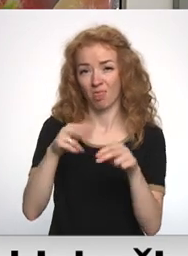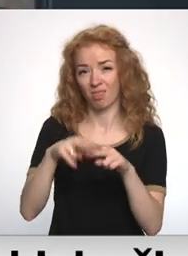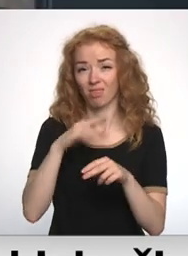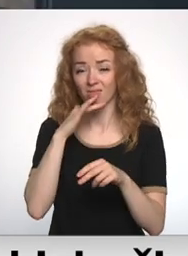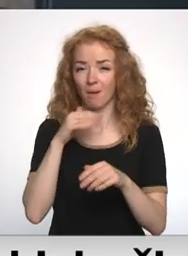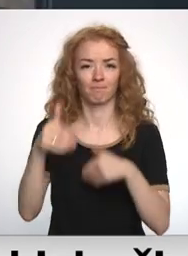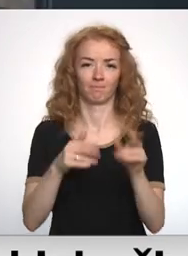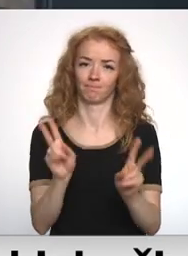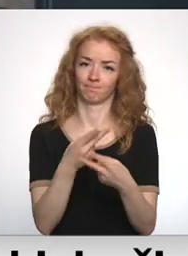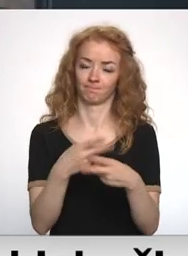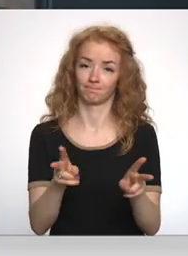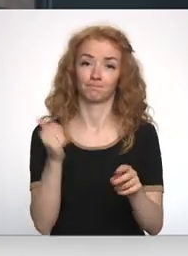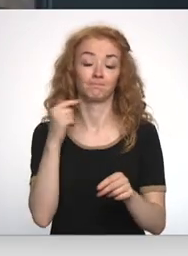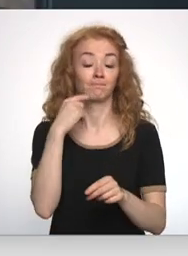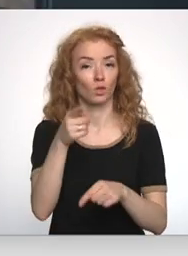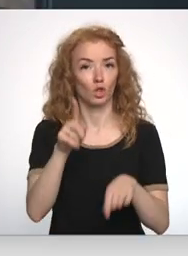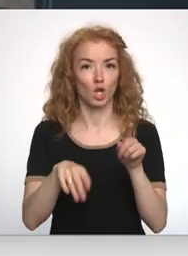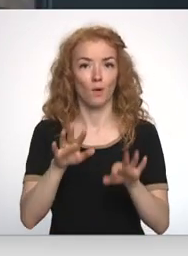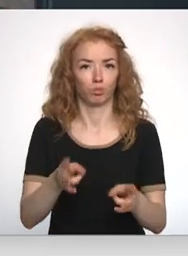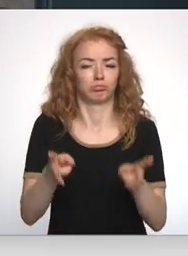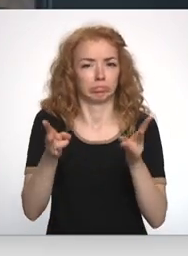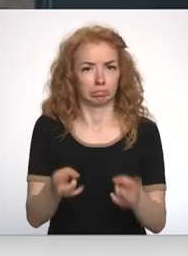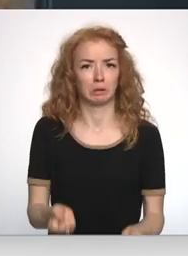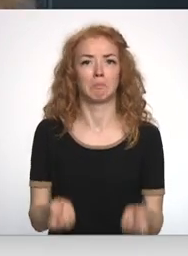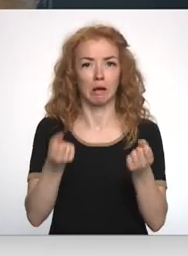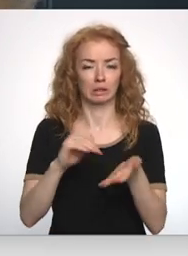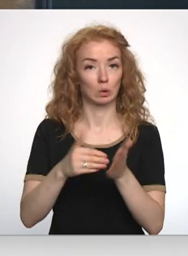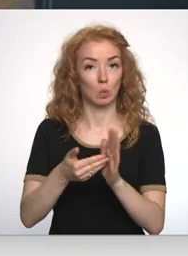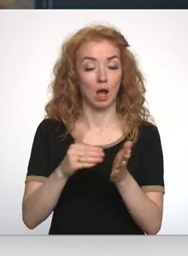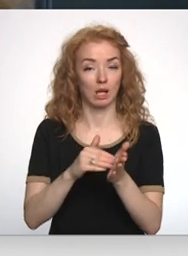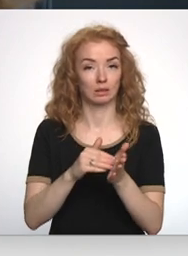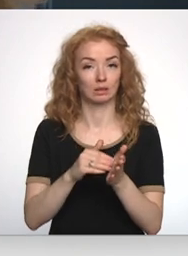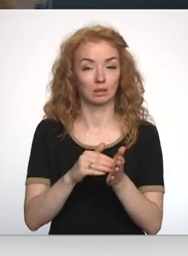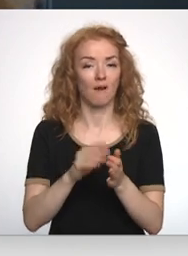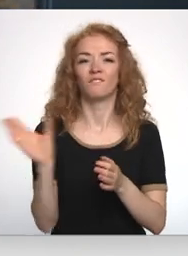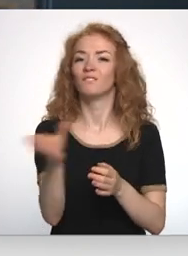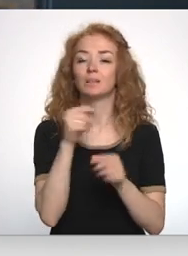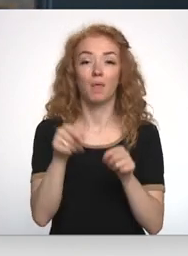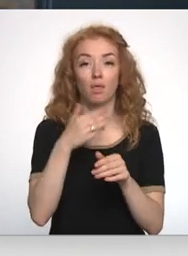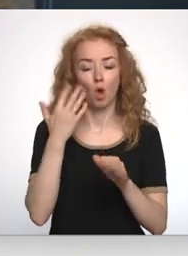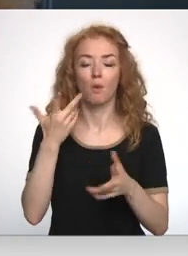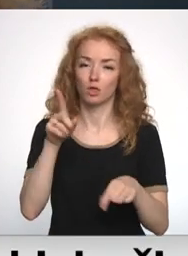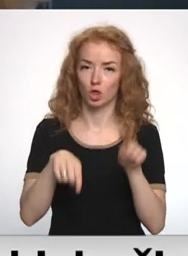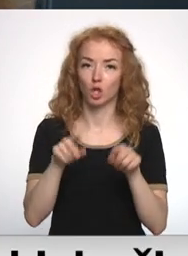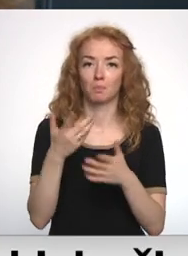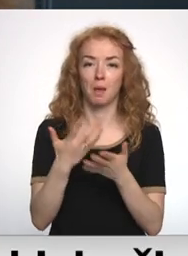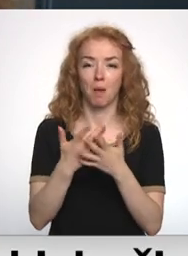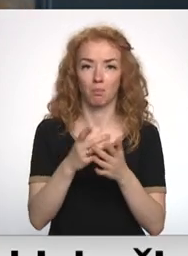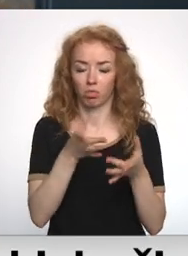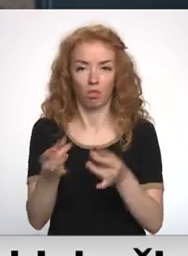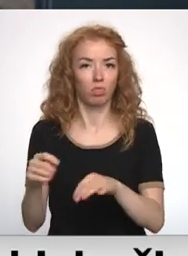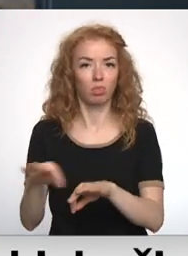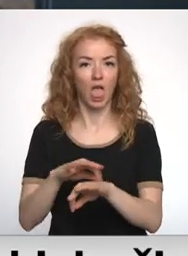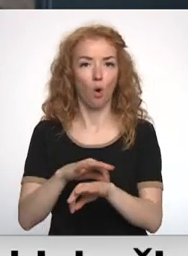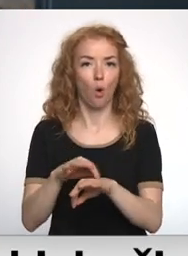kvalitāti. Dažkārt var būt komplikācijas, jo enterovīrus komplikācijas, no tiem, kam ir. Tas nav ļoti bieži, bet tās, piemēram, ir neiroloģisks.